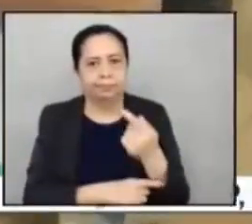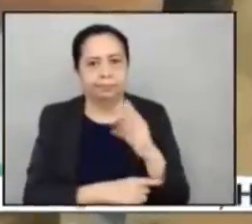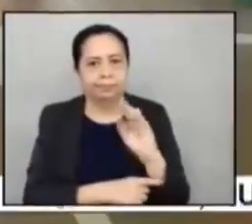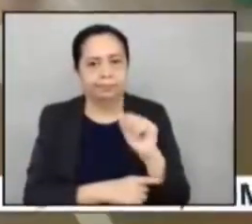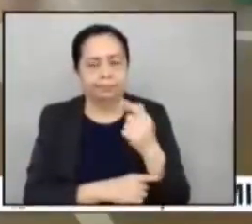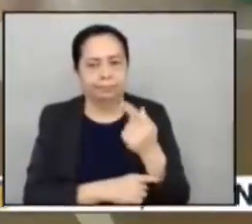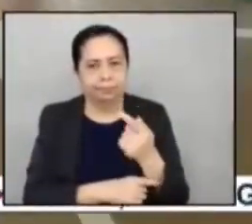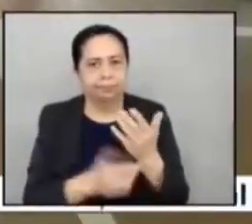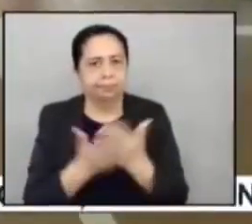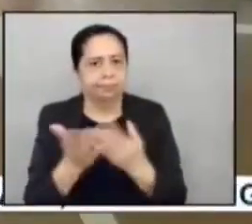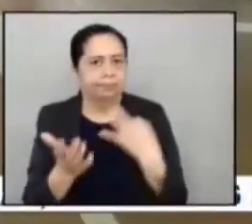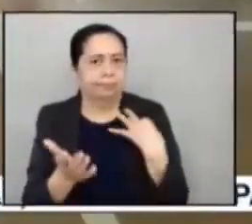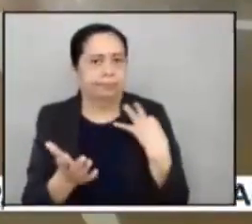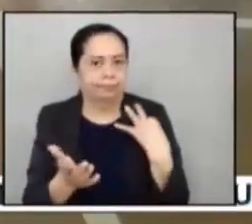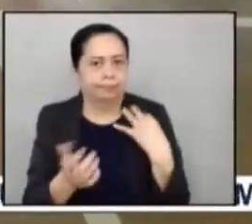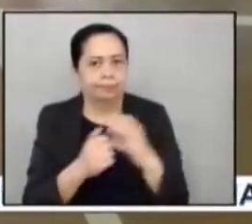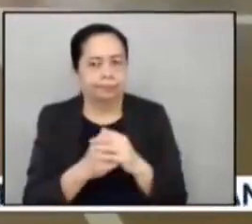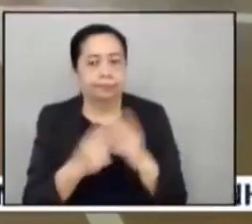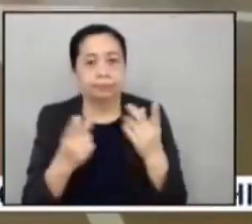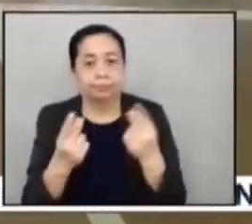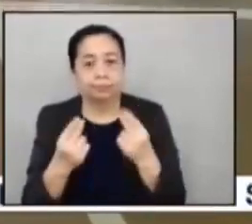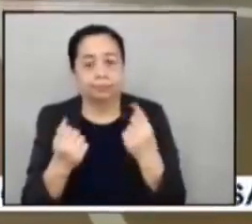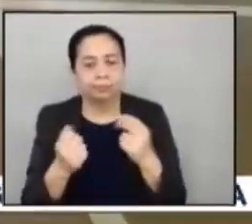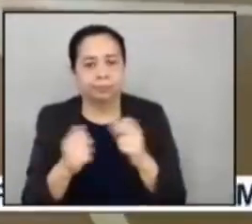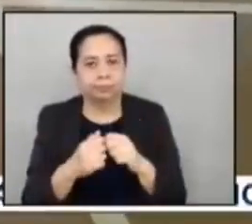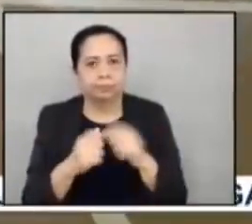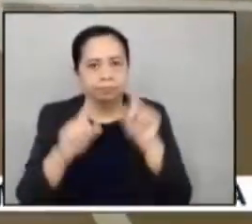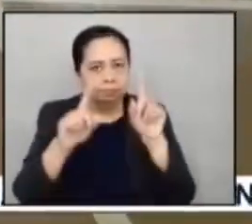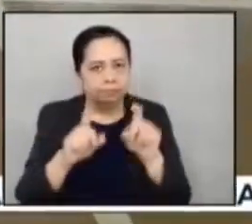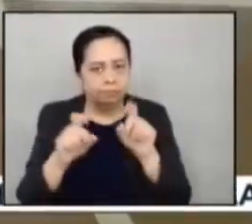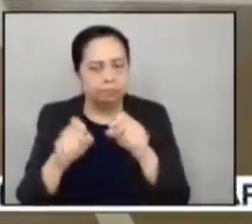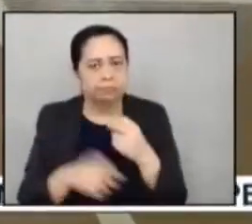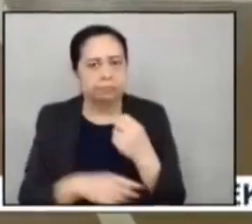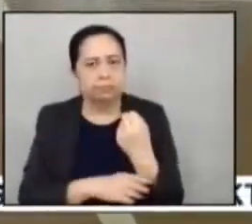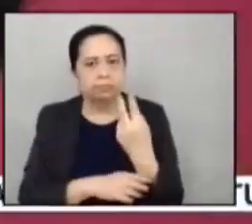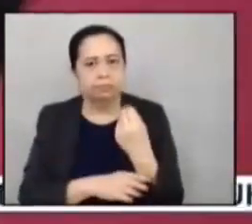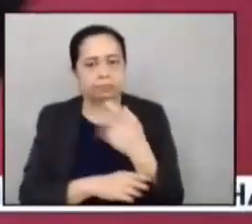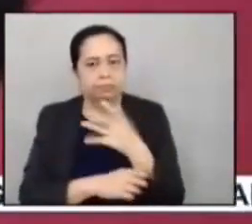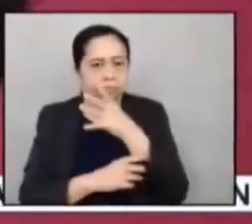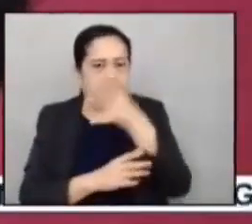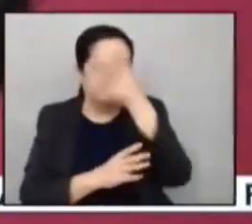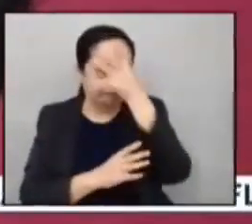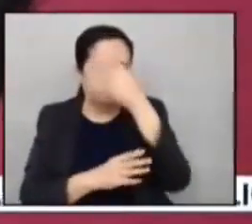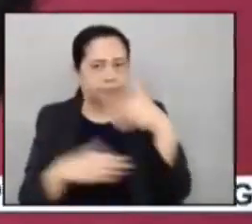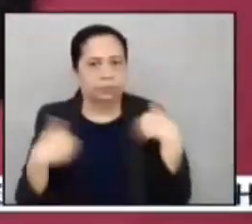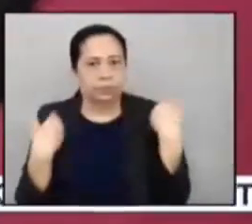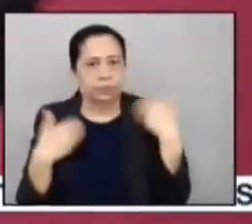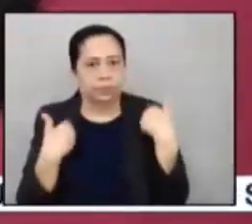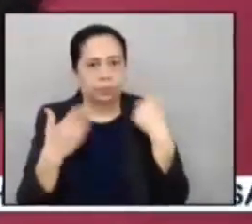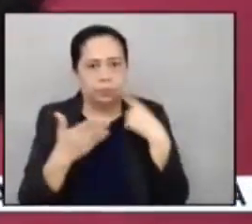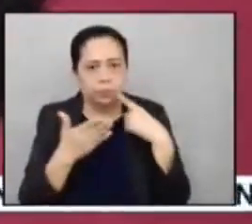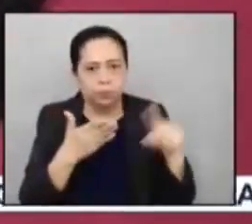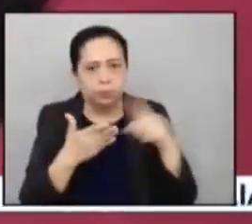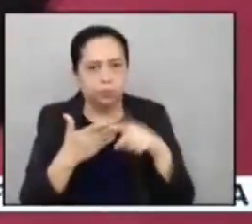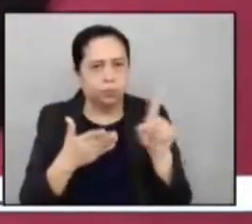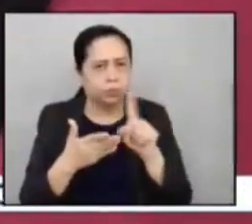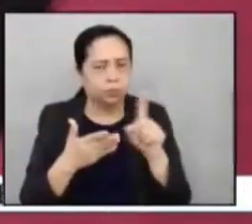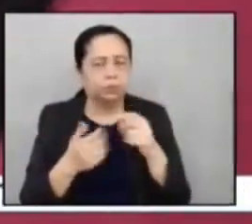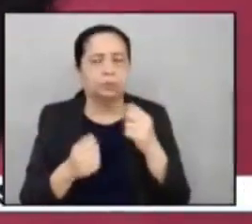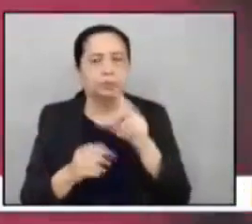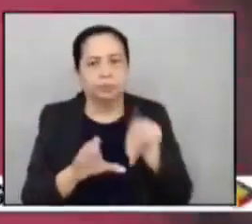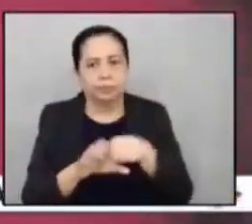ilang volunteers. Sumailalim sa screening ang 12 magulang at kabataan upang masuri ang mga kwalipikadong